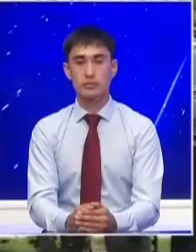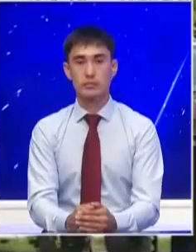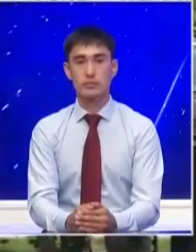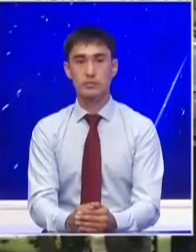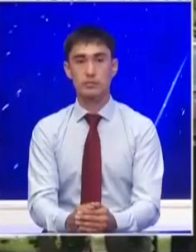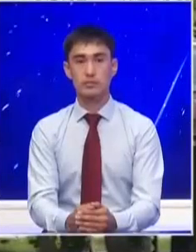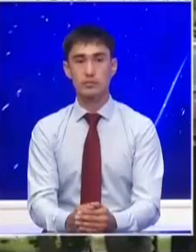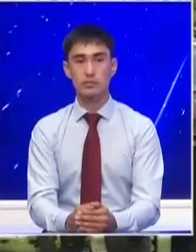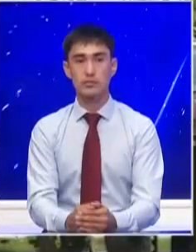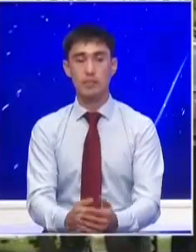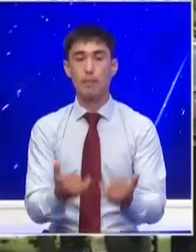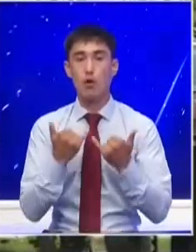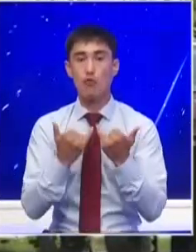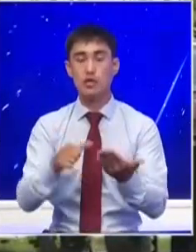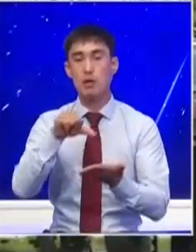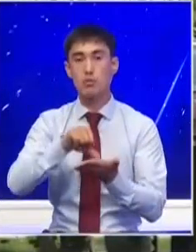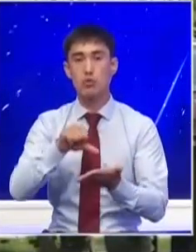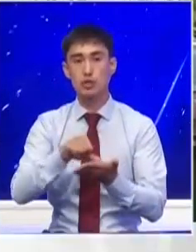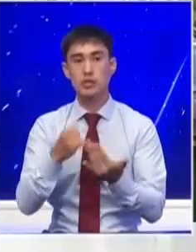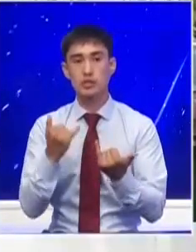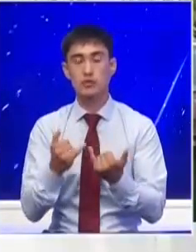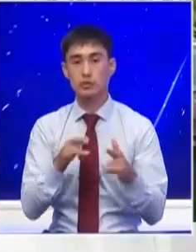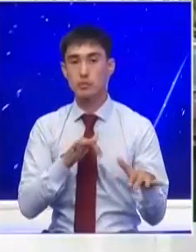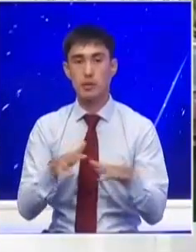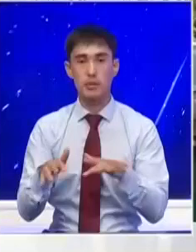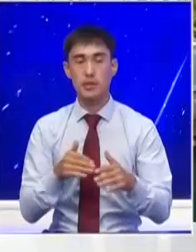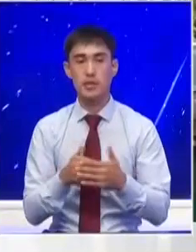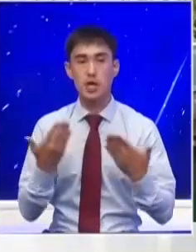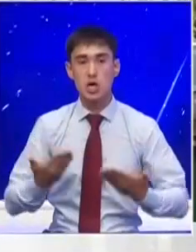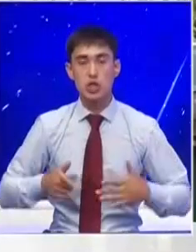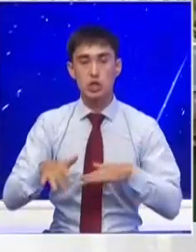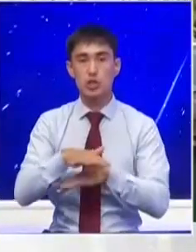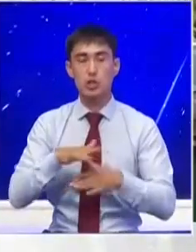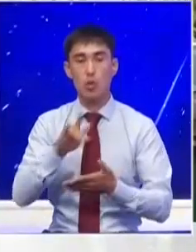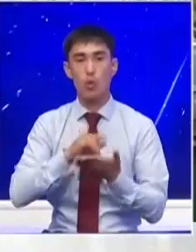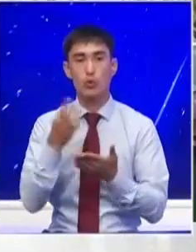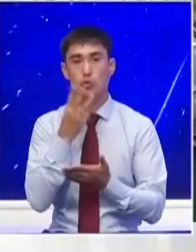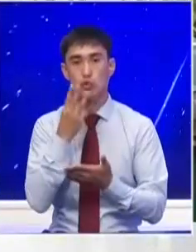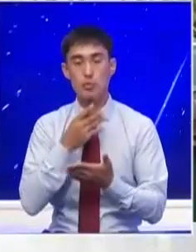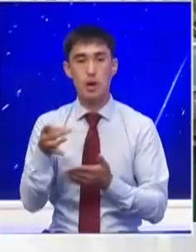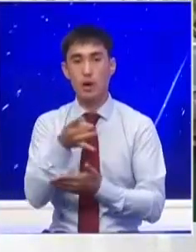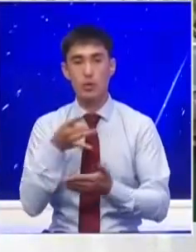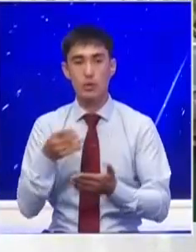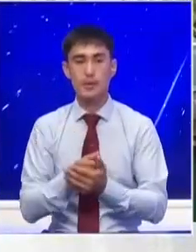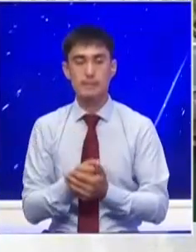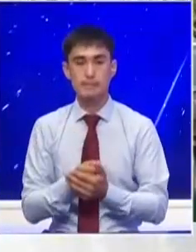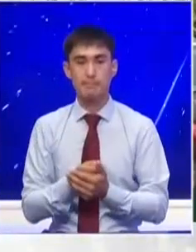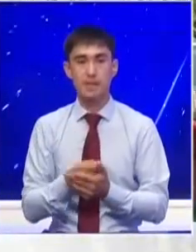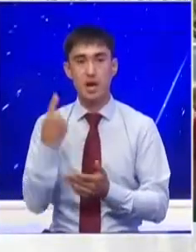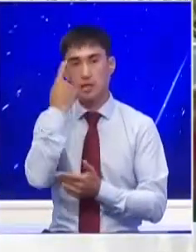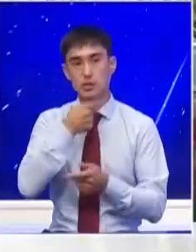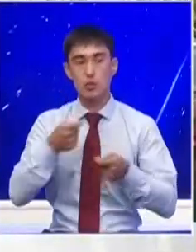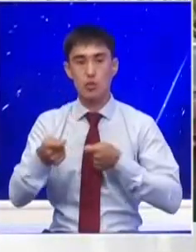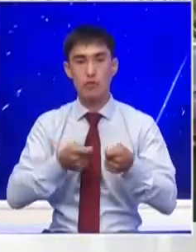Уважаемые участники сегодняшнего мероприятия, жители города Уштобе, района, от лица